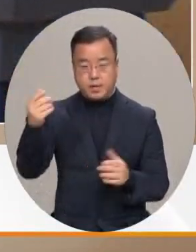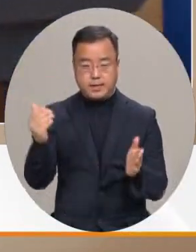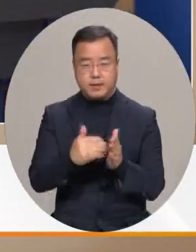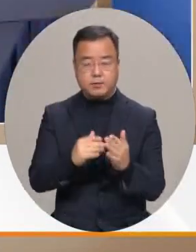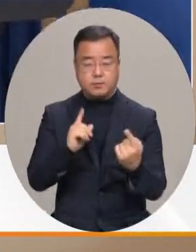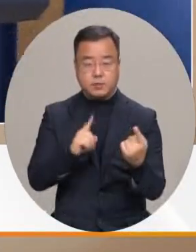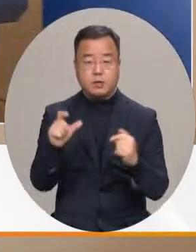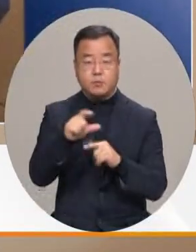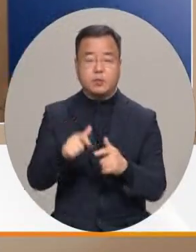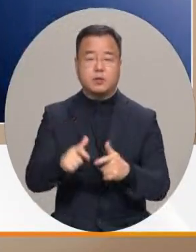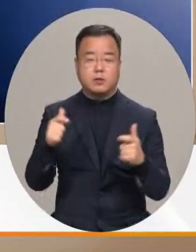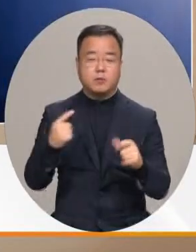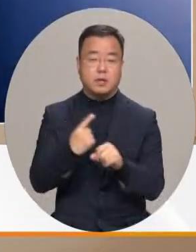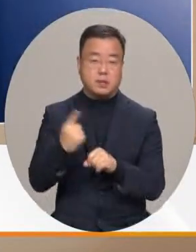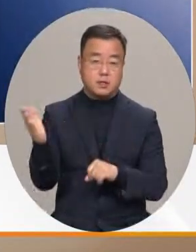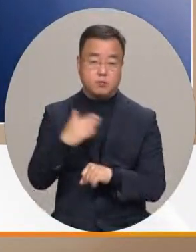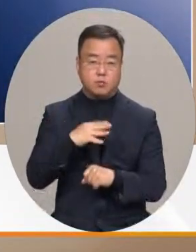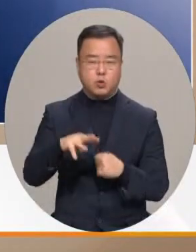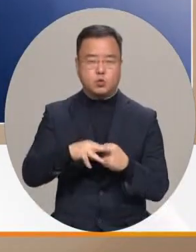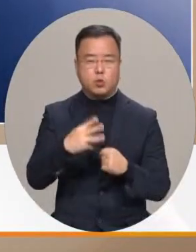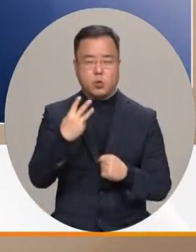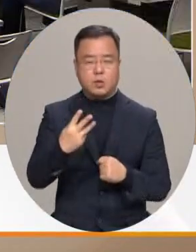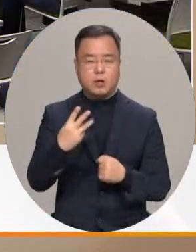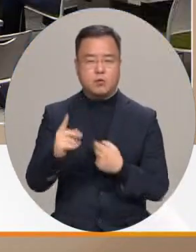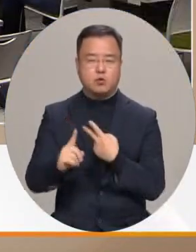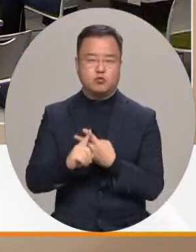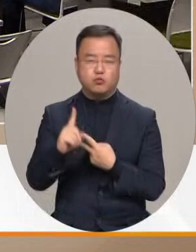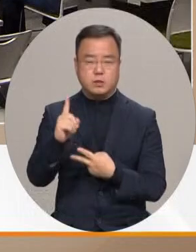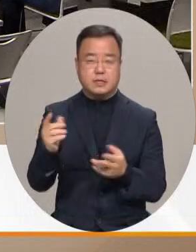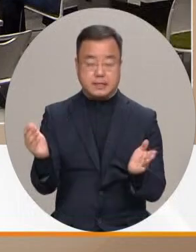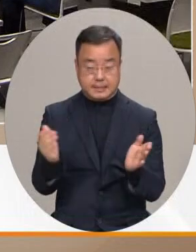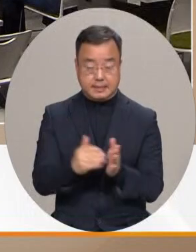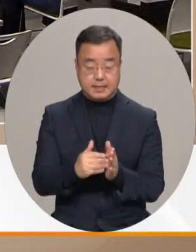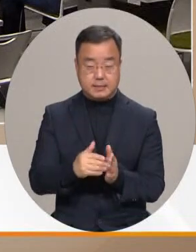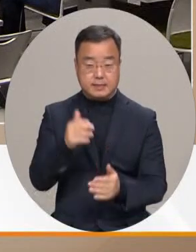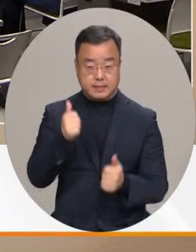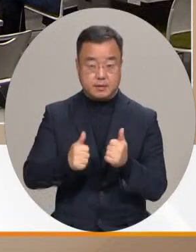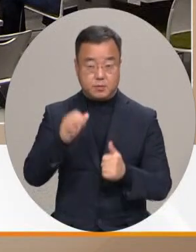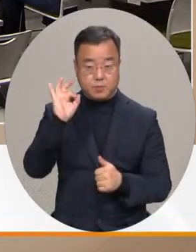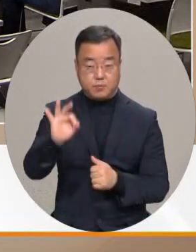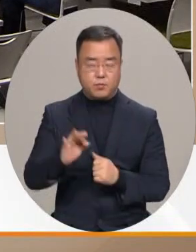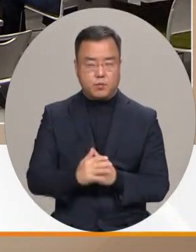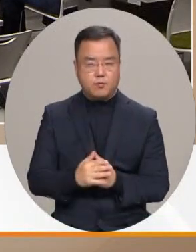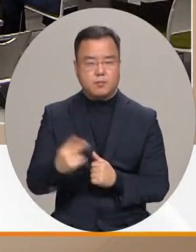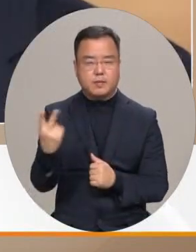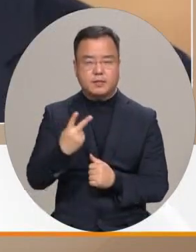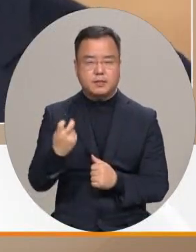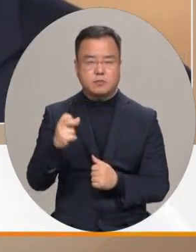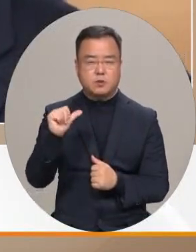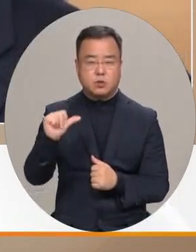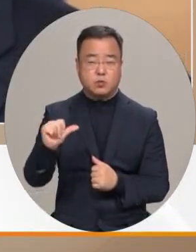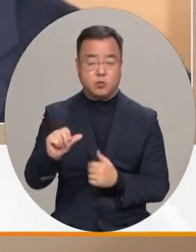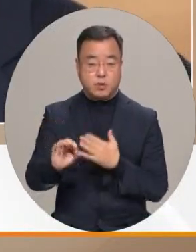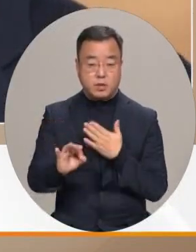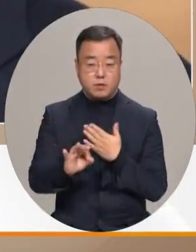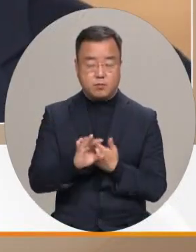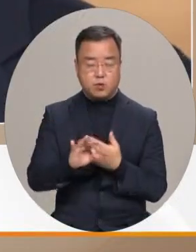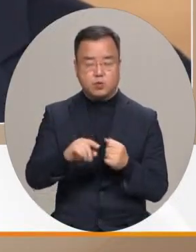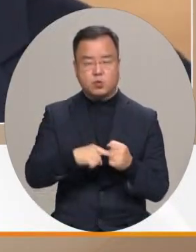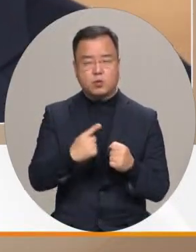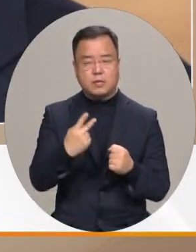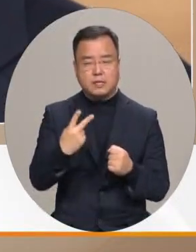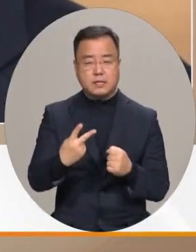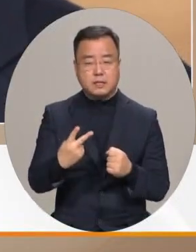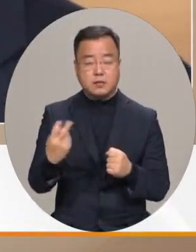이어 내년부터 초등학교 3학년과 중 1까지 시험을 치르게 됩니다 2025년이 되면 초 1 2와고 3을